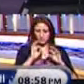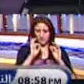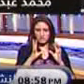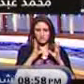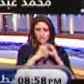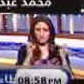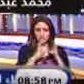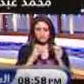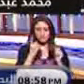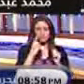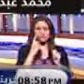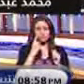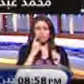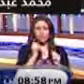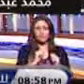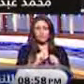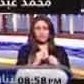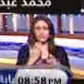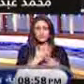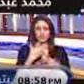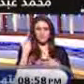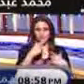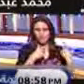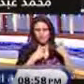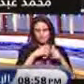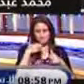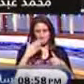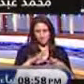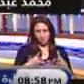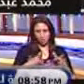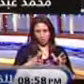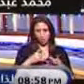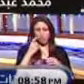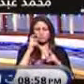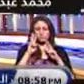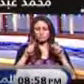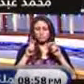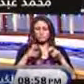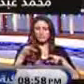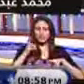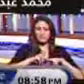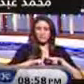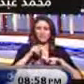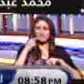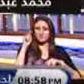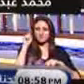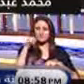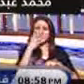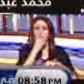تؤجل المباراة لو كان اعلن عن هذه الاجراءات، الا ان